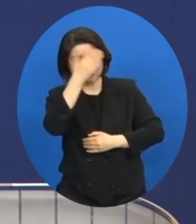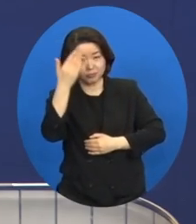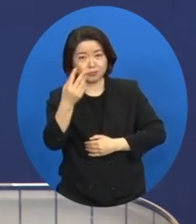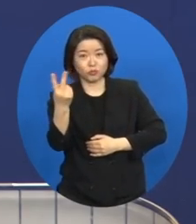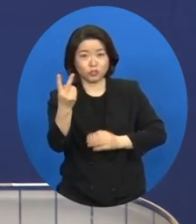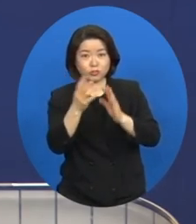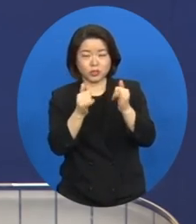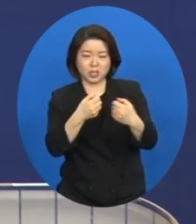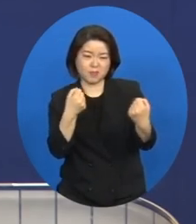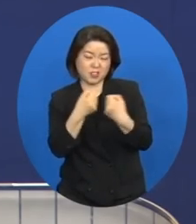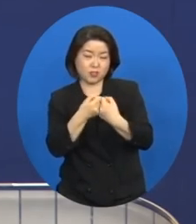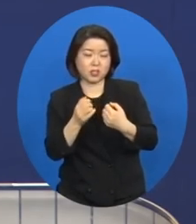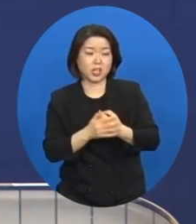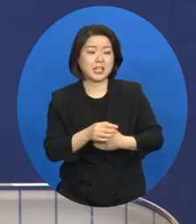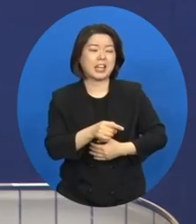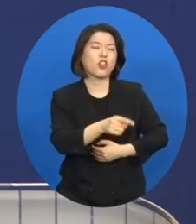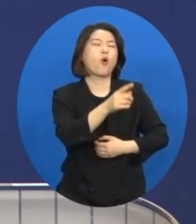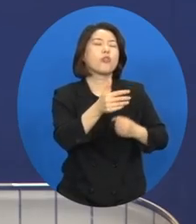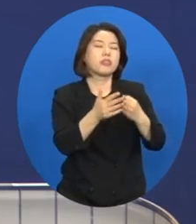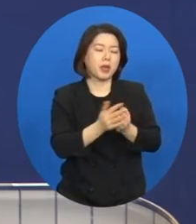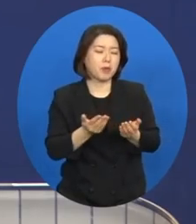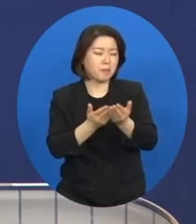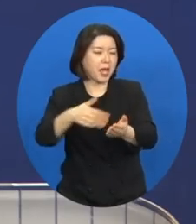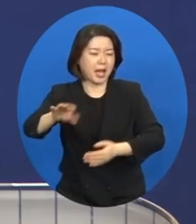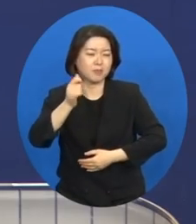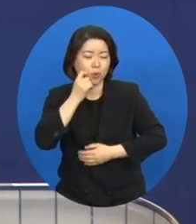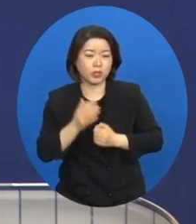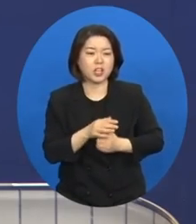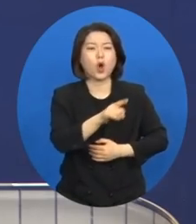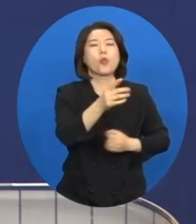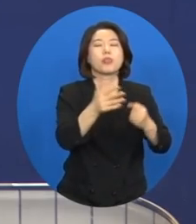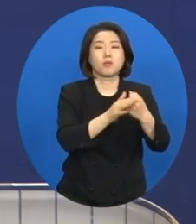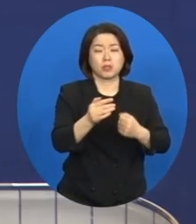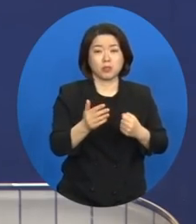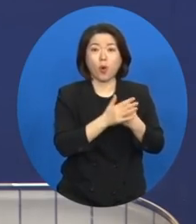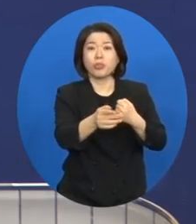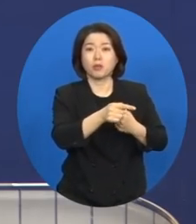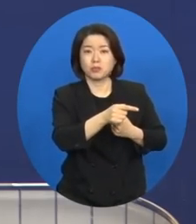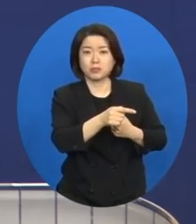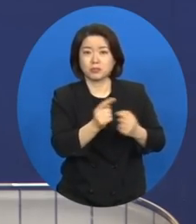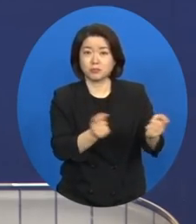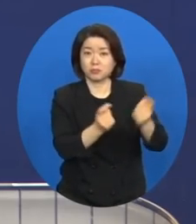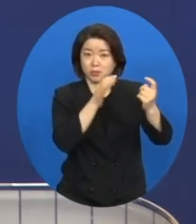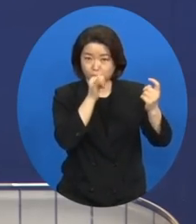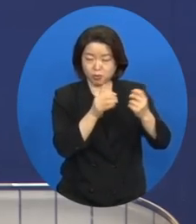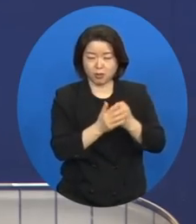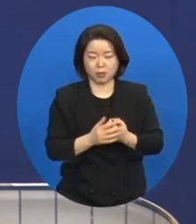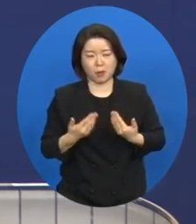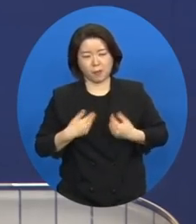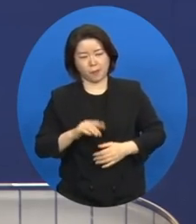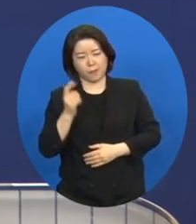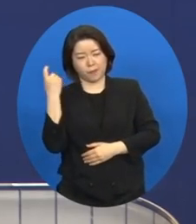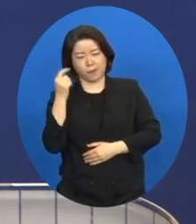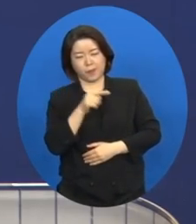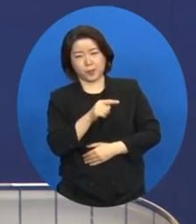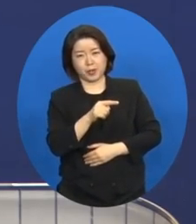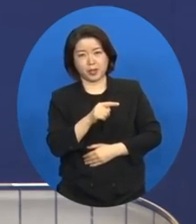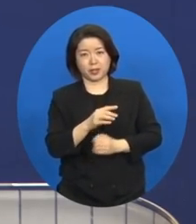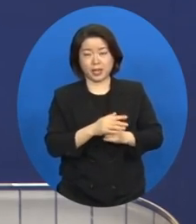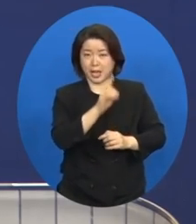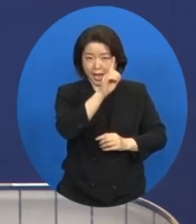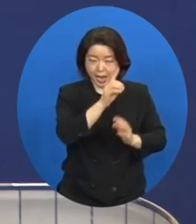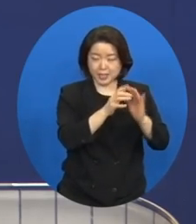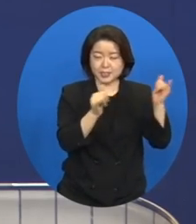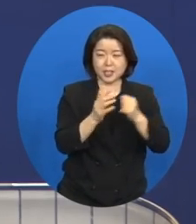거예요. 너 때문에 배가 안 뜬 거야? 아니야, 너 때문에 배가 안 뜬 거야? 이러고 싸우고 있더래요. 가만히 들어보니까 한 청년은 본래 돌아온 주일날